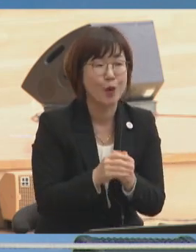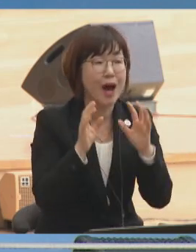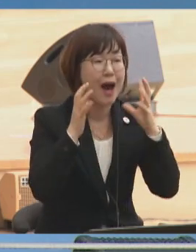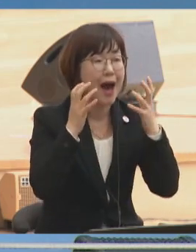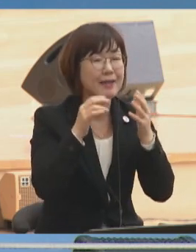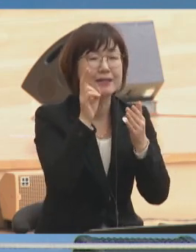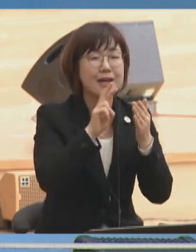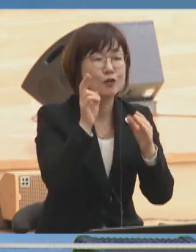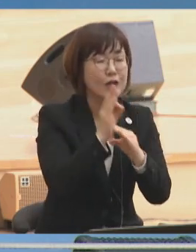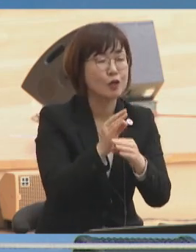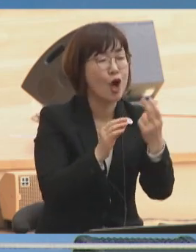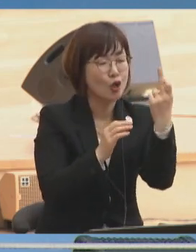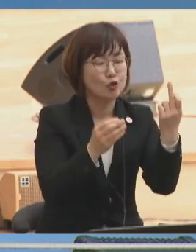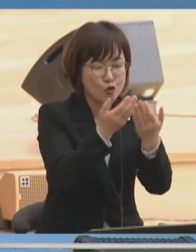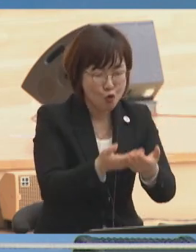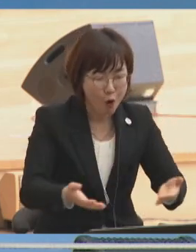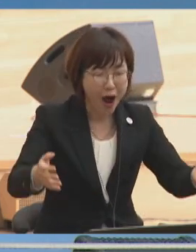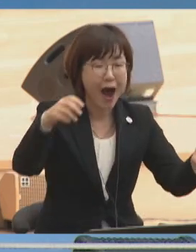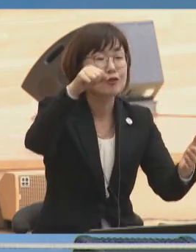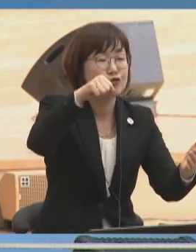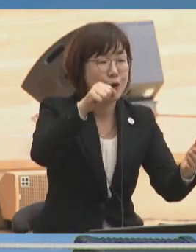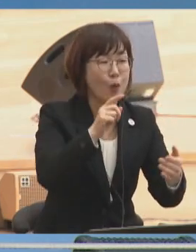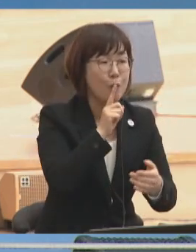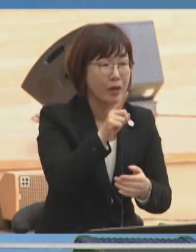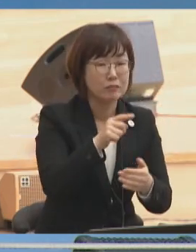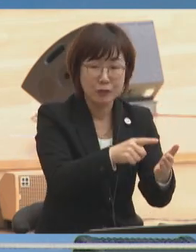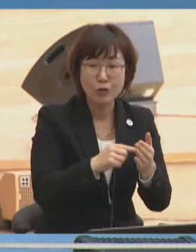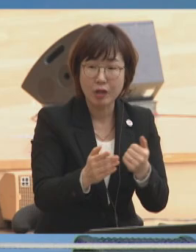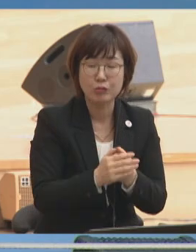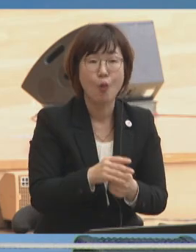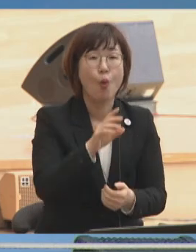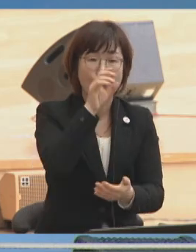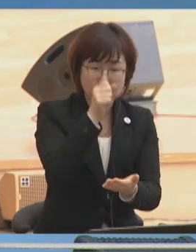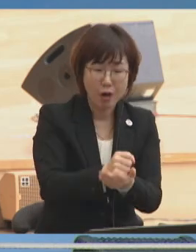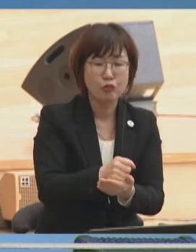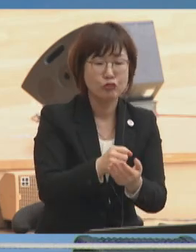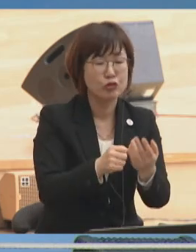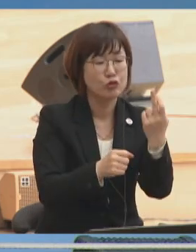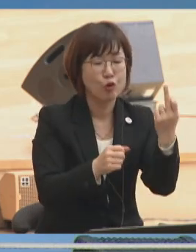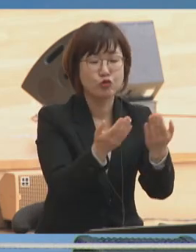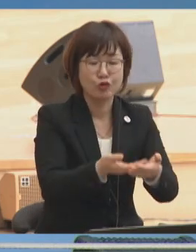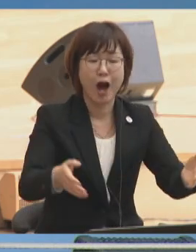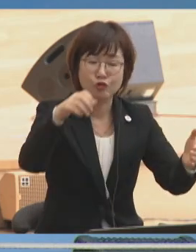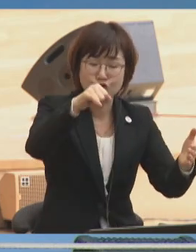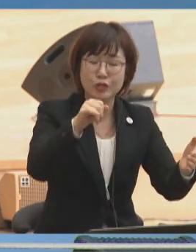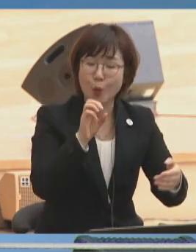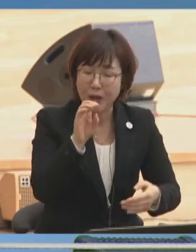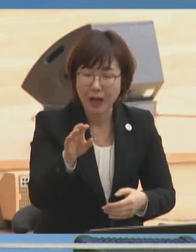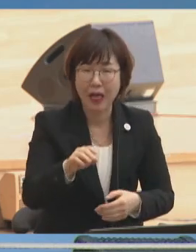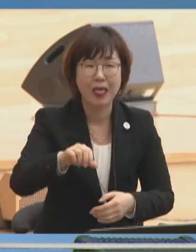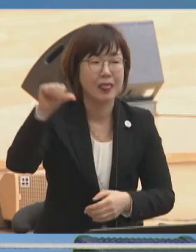보면 12광주리라 그렇게 나오니까 당연히 갈 12광주리죠. 근데 이것도 땡